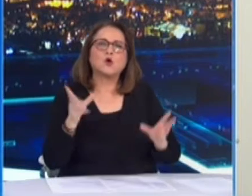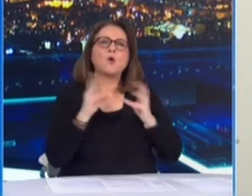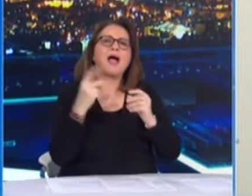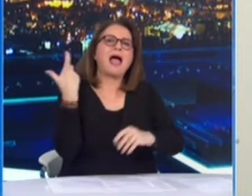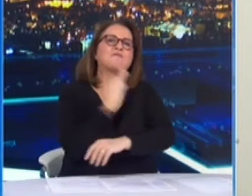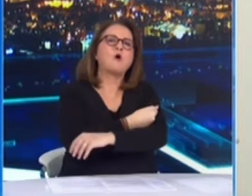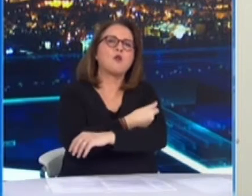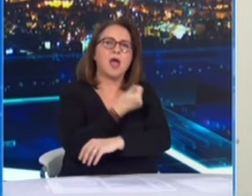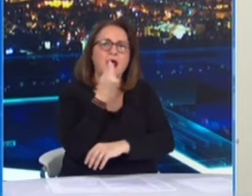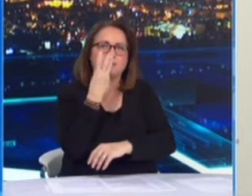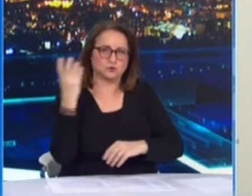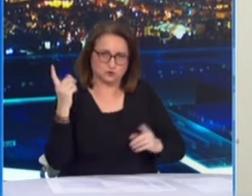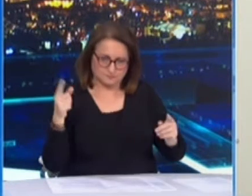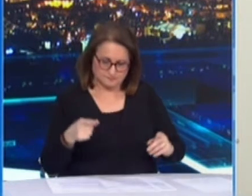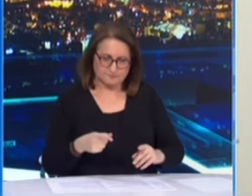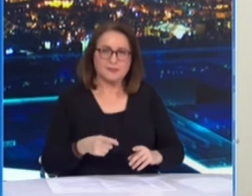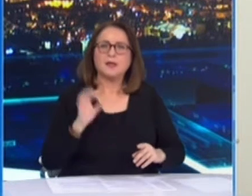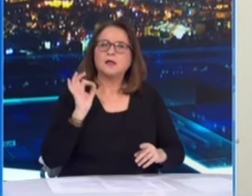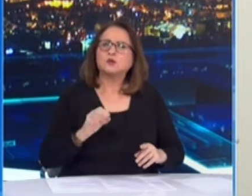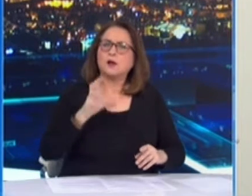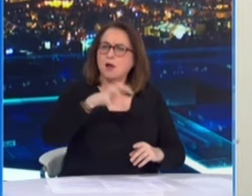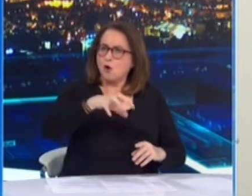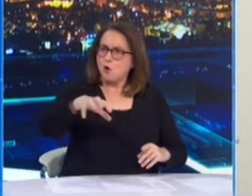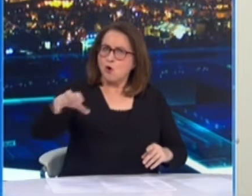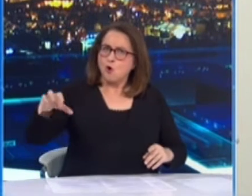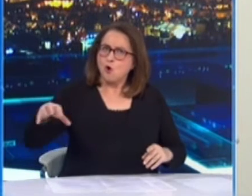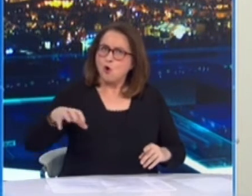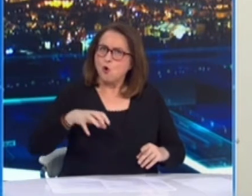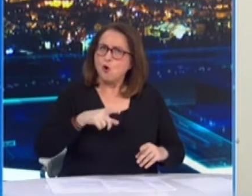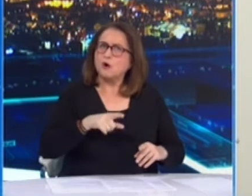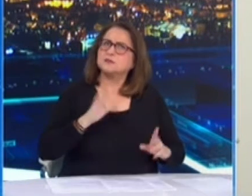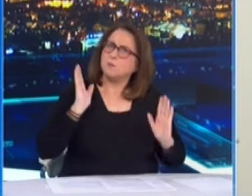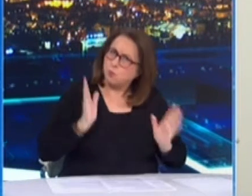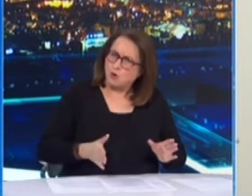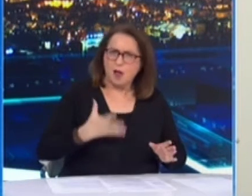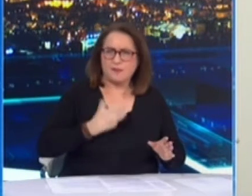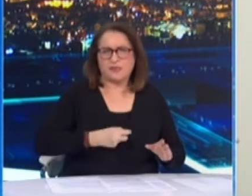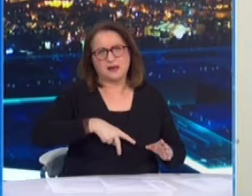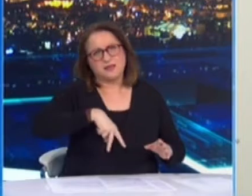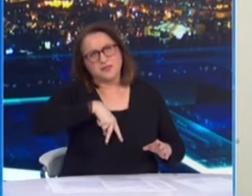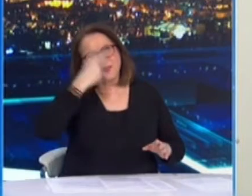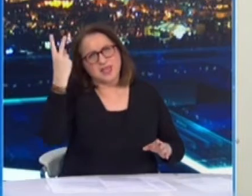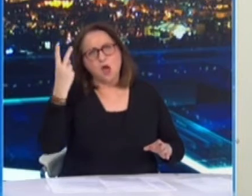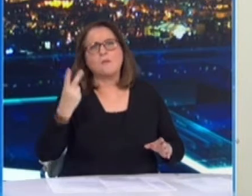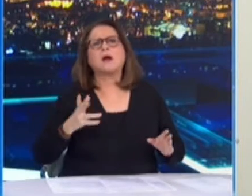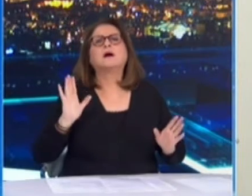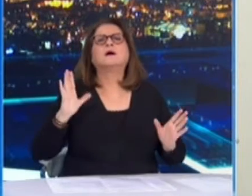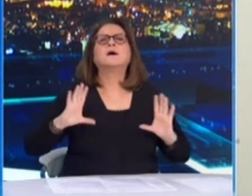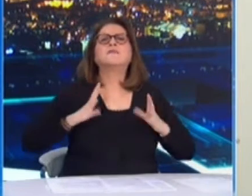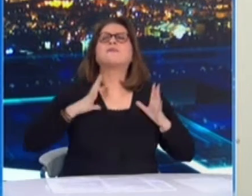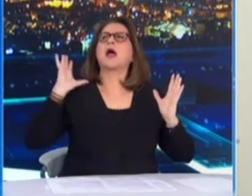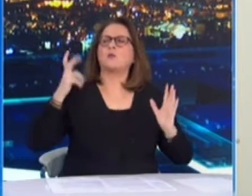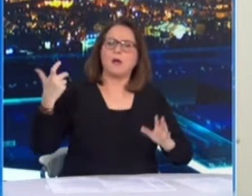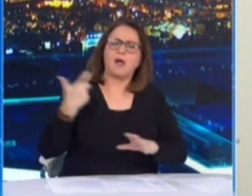είχε και έχει δικαίωμα να μην προχωρήσει στην προμήθεια των δόσεων που της αντιστοιχούν. Η Ελλάδα μέχρι σήμερα